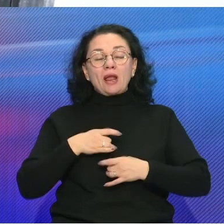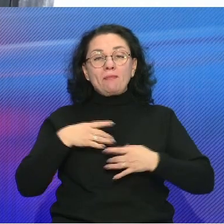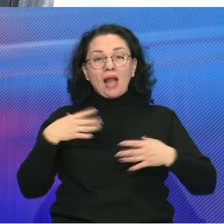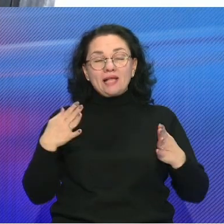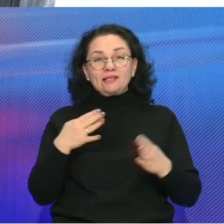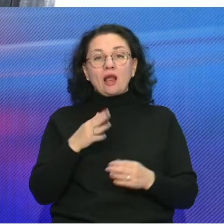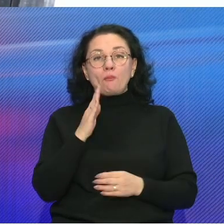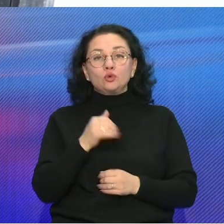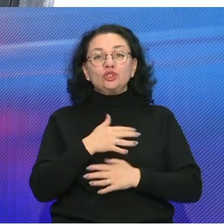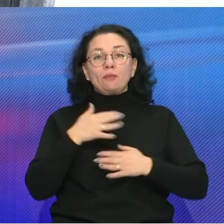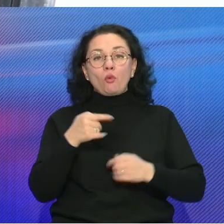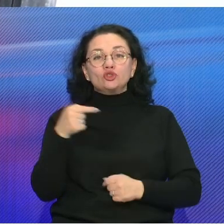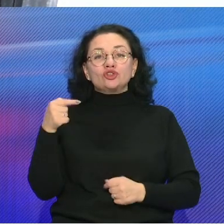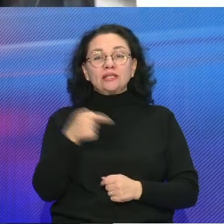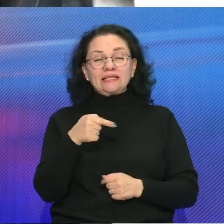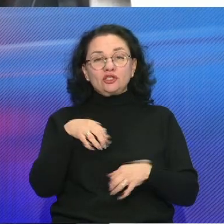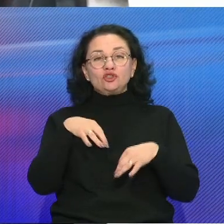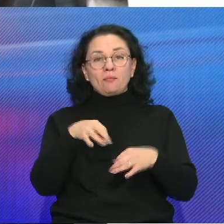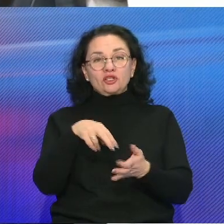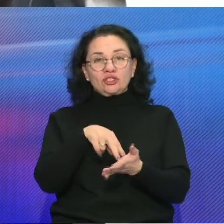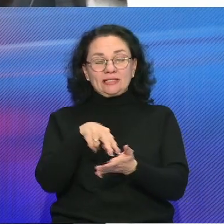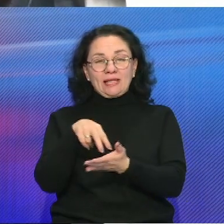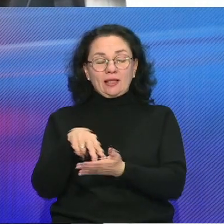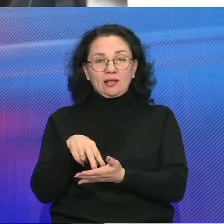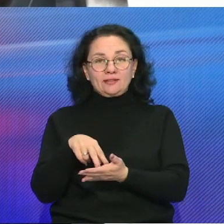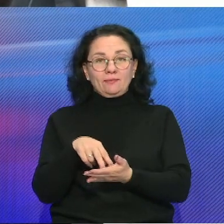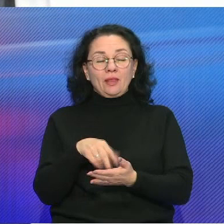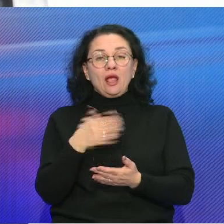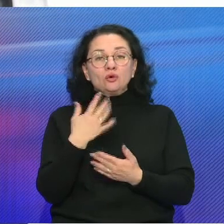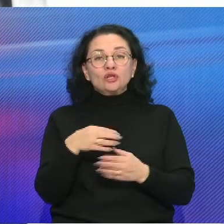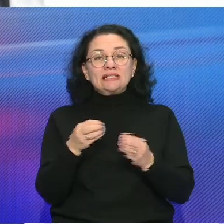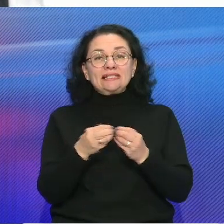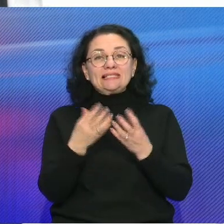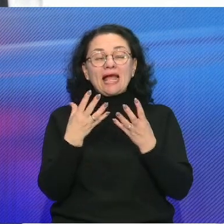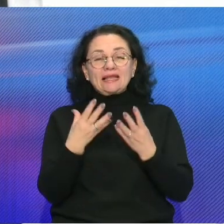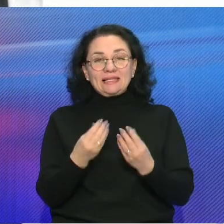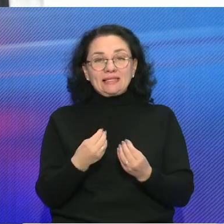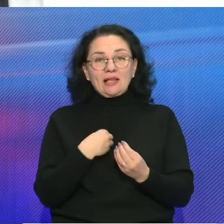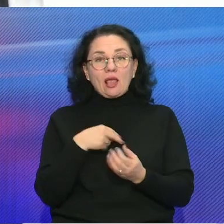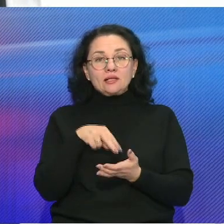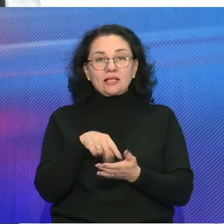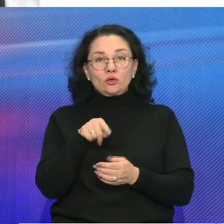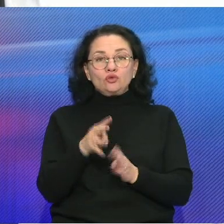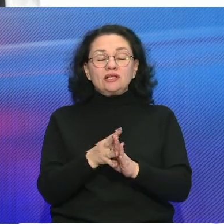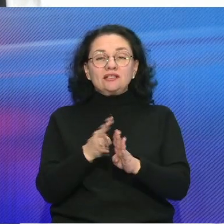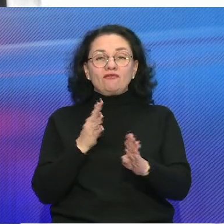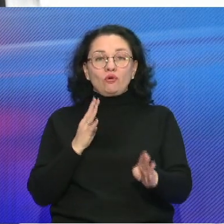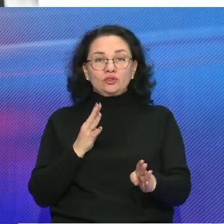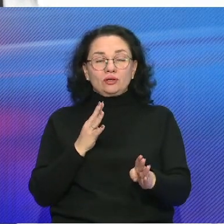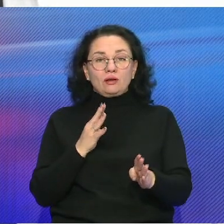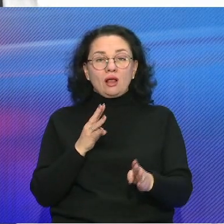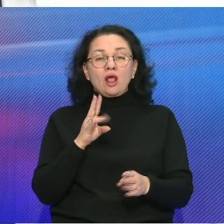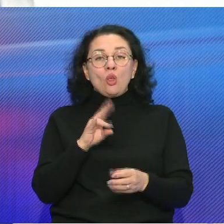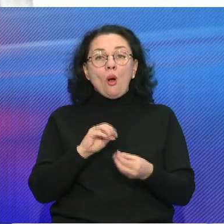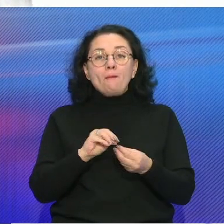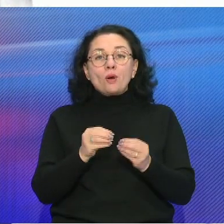больше 1000 стоять уже в очереди. 10-й день я здесь. Это ненормально. Но проблем нет